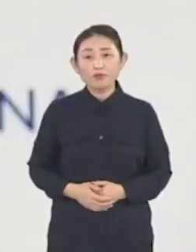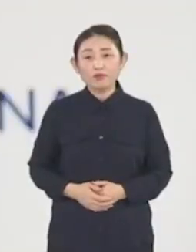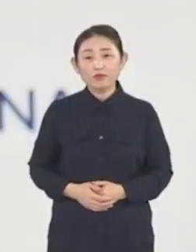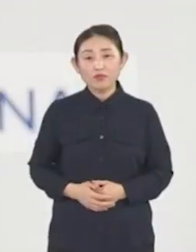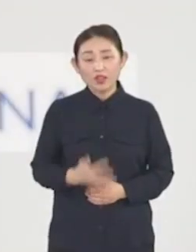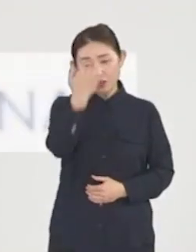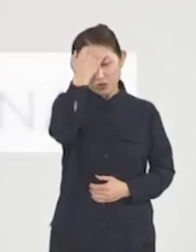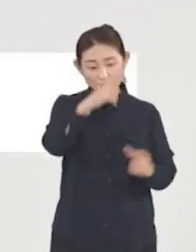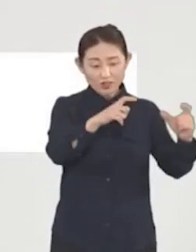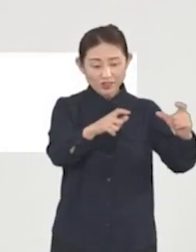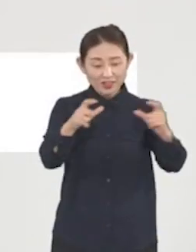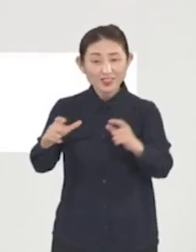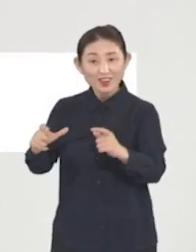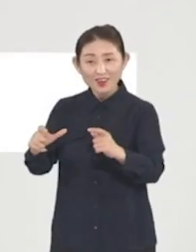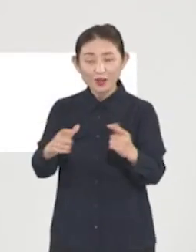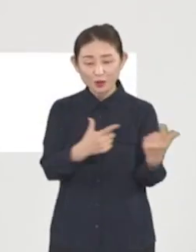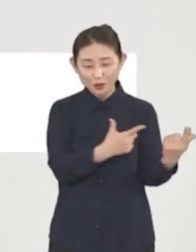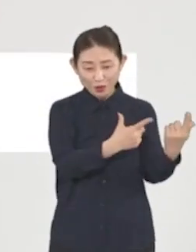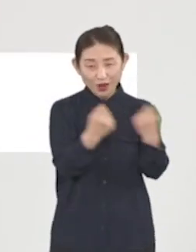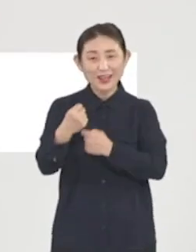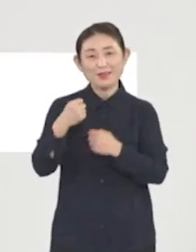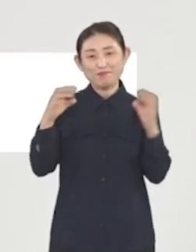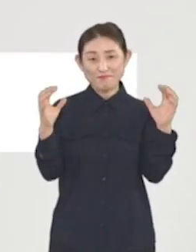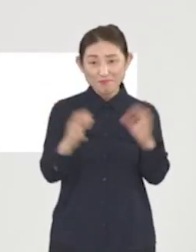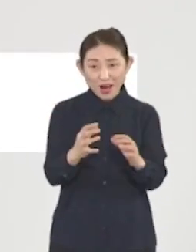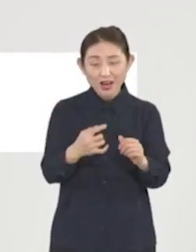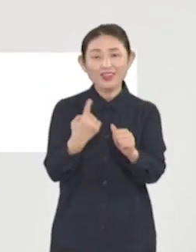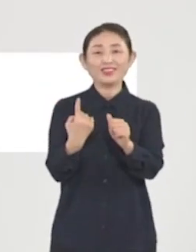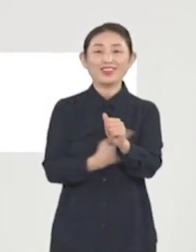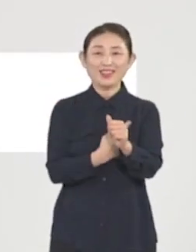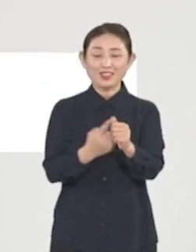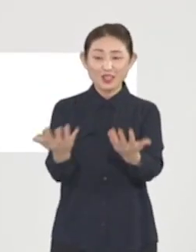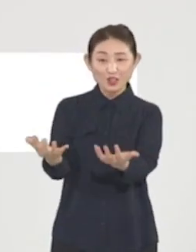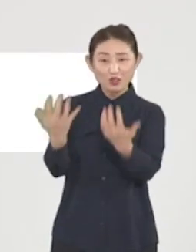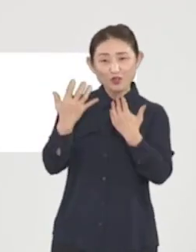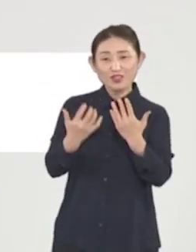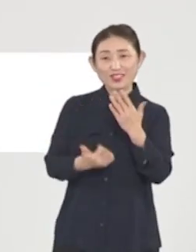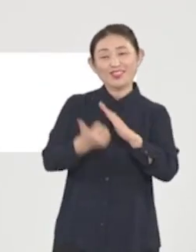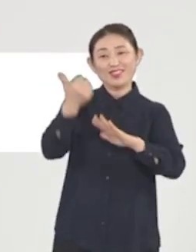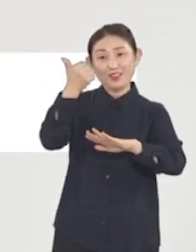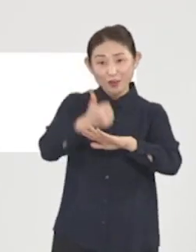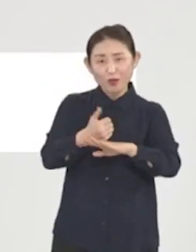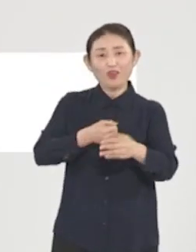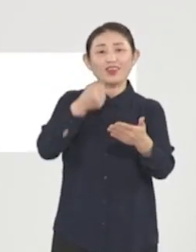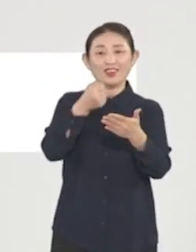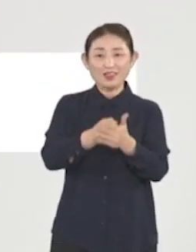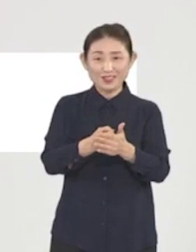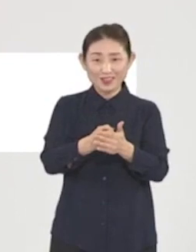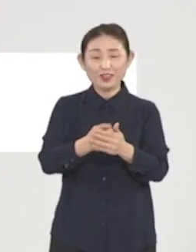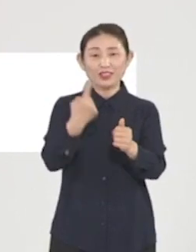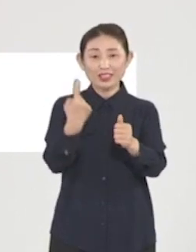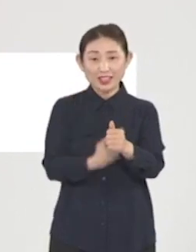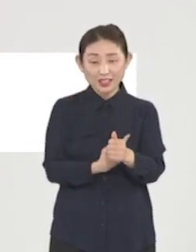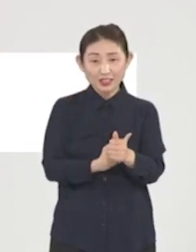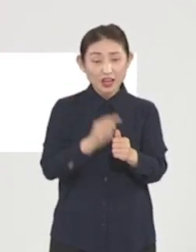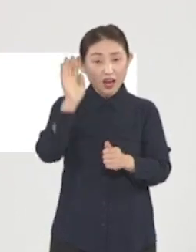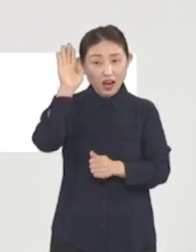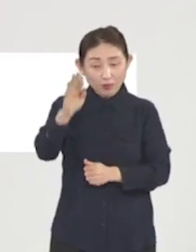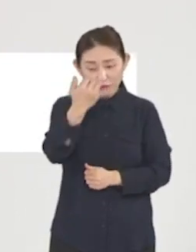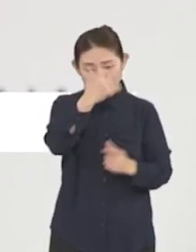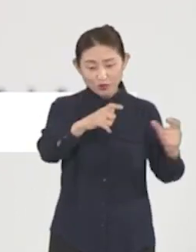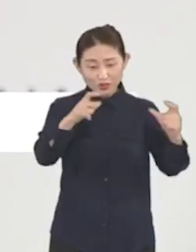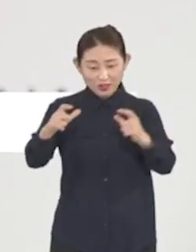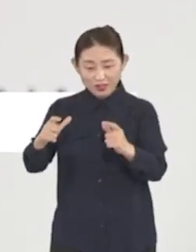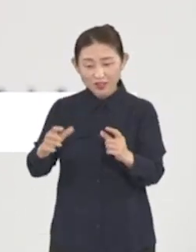충청권이 하나가 돼서 이러한 쾌거를 이뤄냈기 때문에 이러한 쾌거를 충남 메가시티 이루는